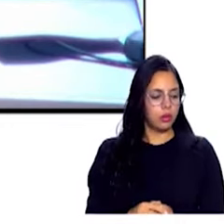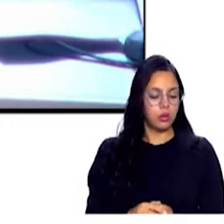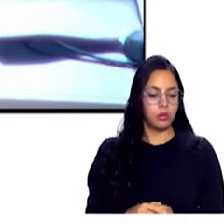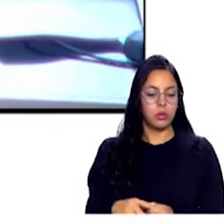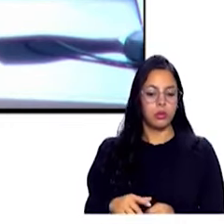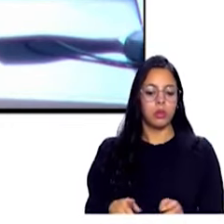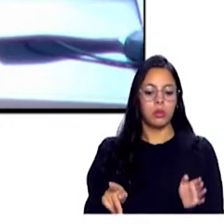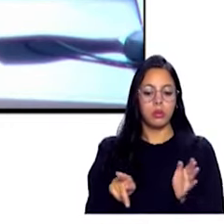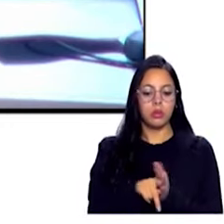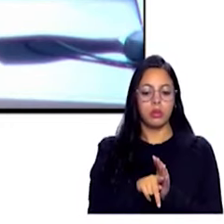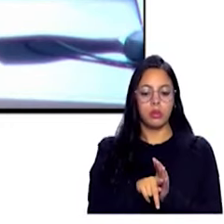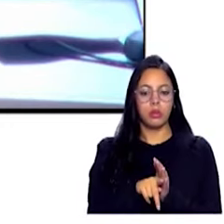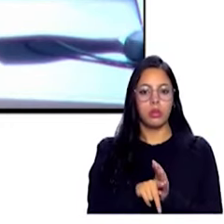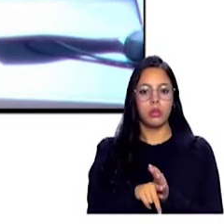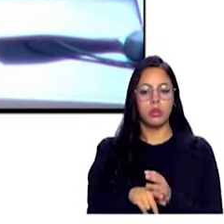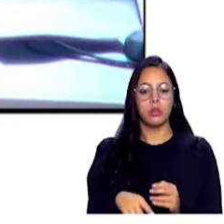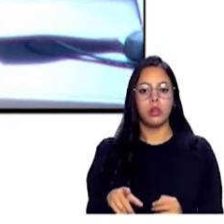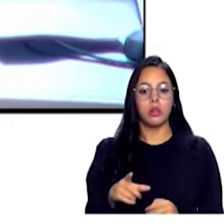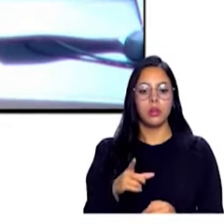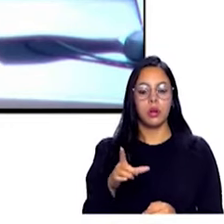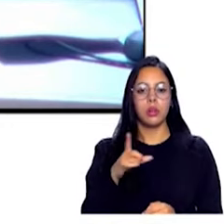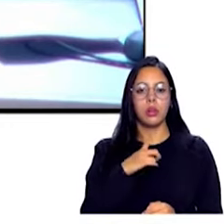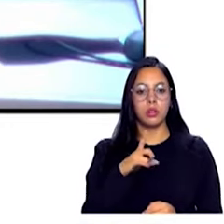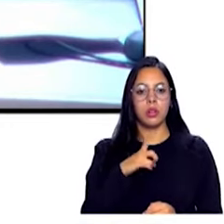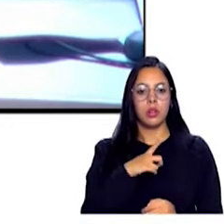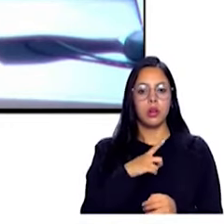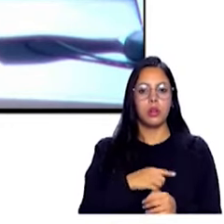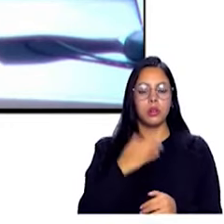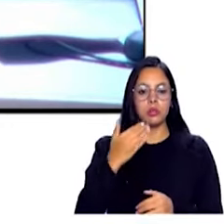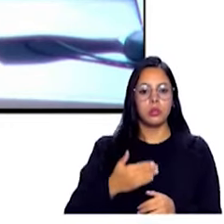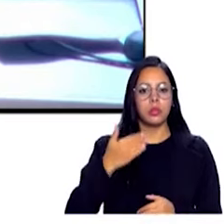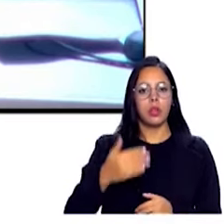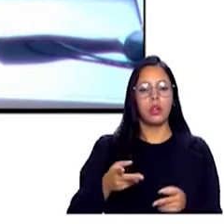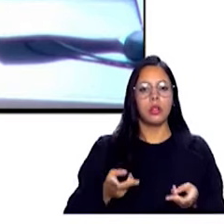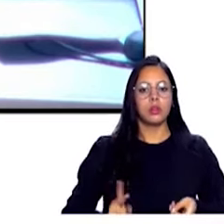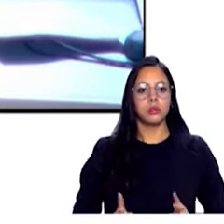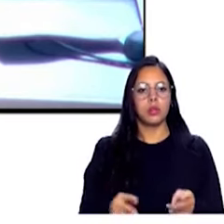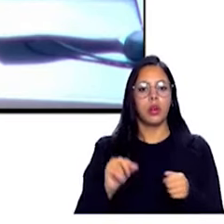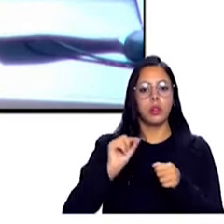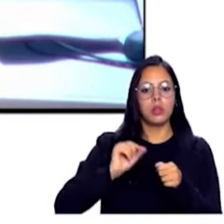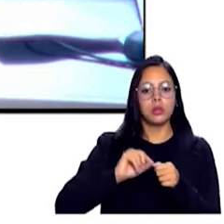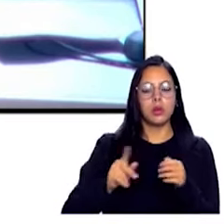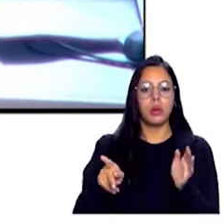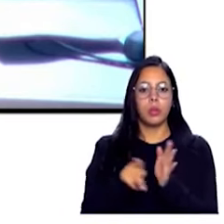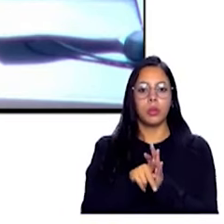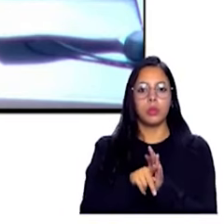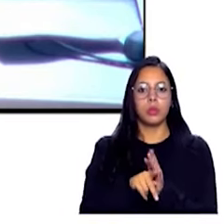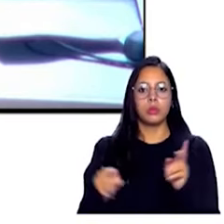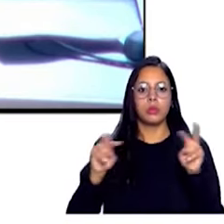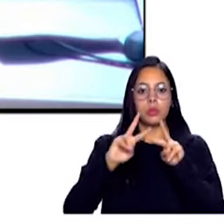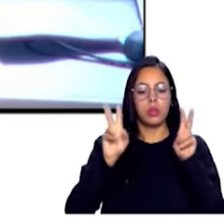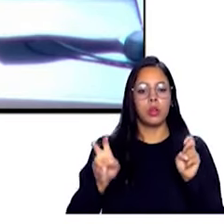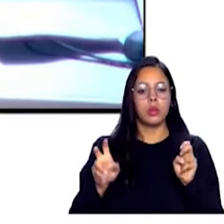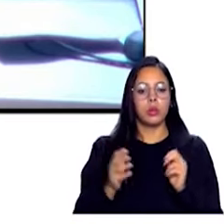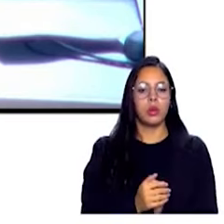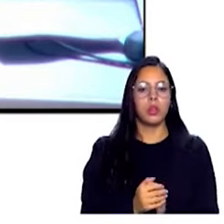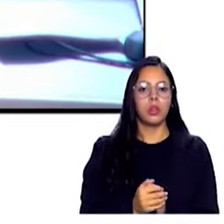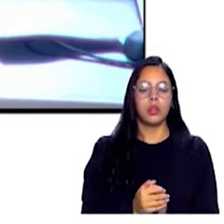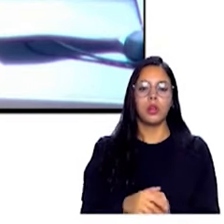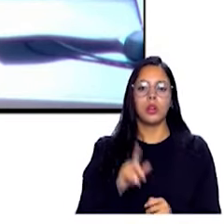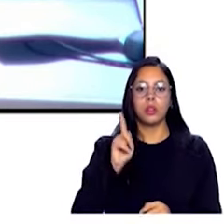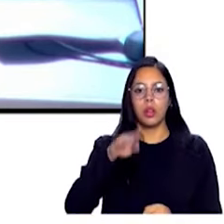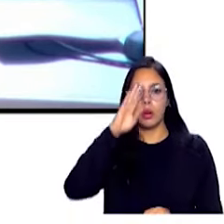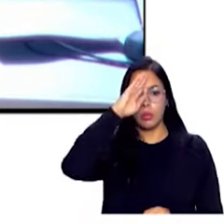à l'occasion d'une fonction disciplinaire que l'apero qu'une question de principe est en